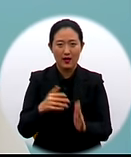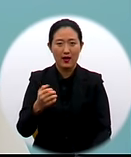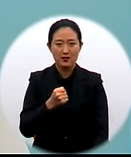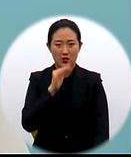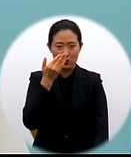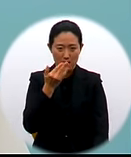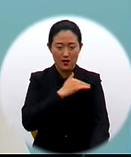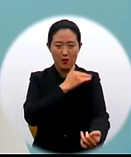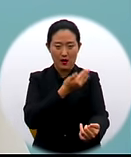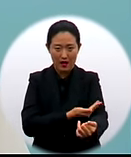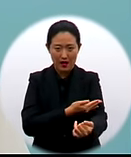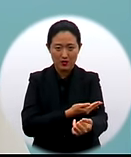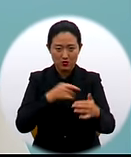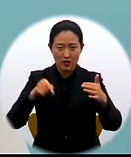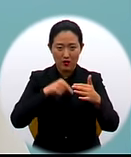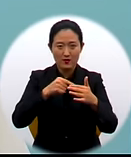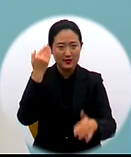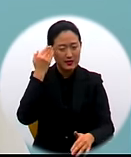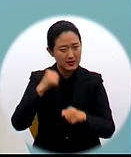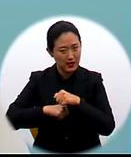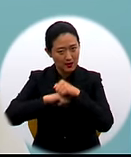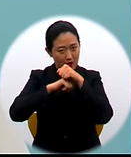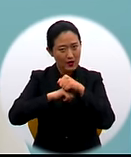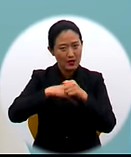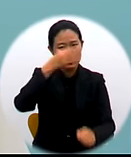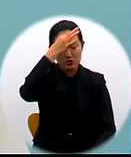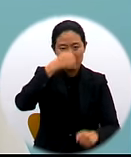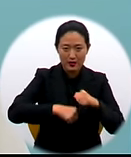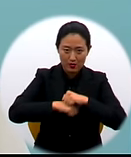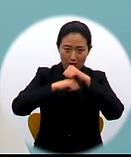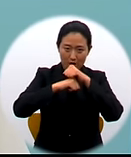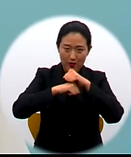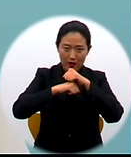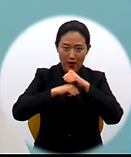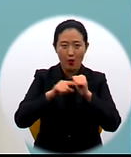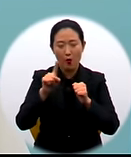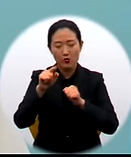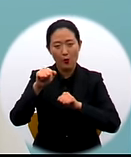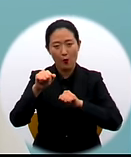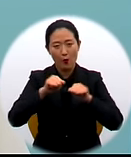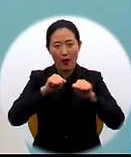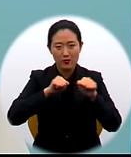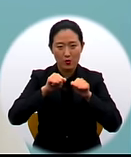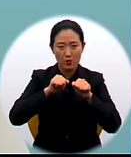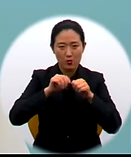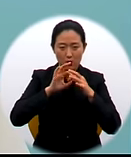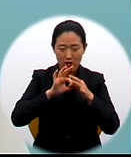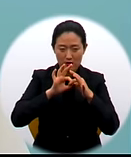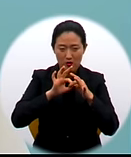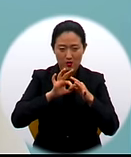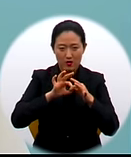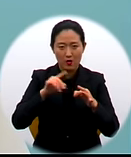우리 아이가 가져야 될 어떤 역량 중에서 여기서 지식을 쌓을 것인가? 기술을 쌓을 것인가? 혹은 어떤 활동을